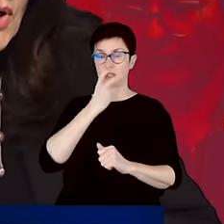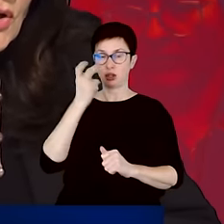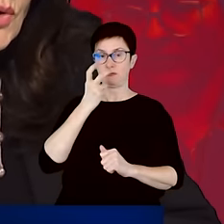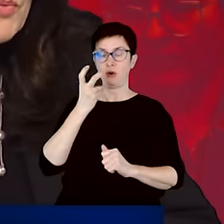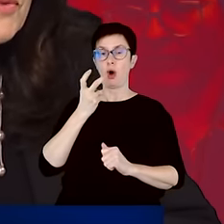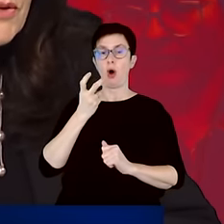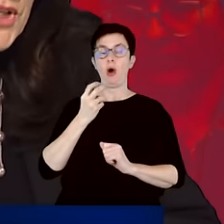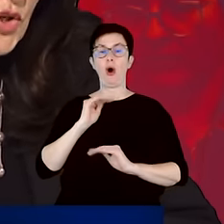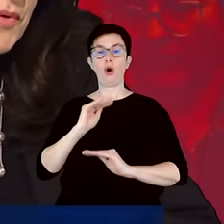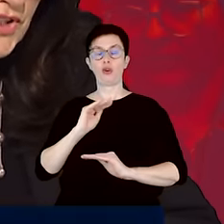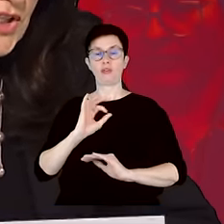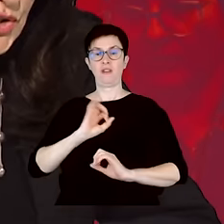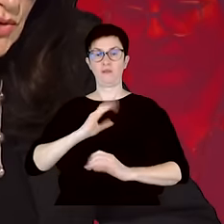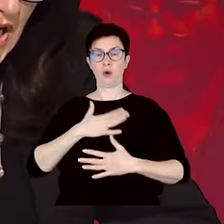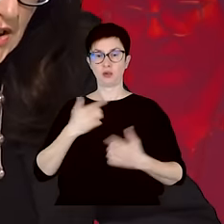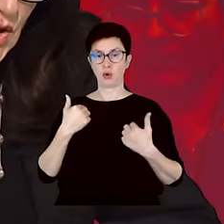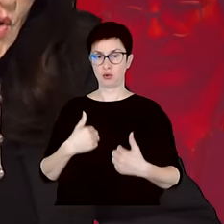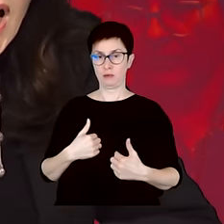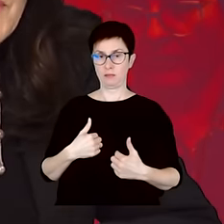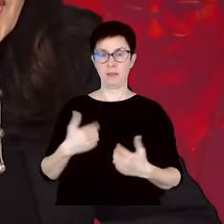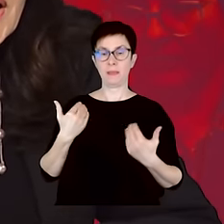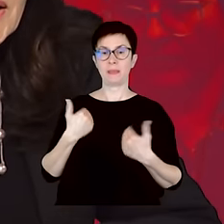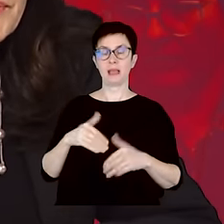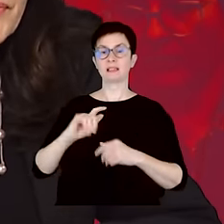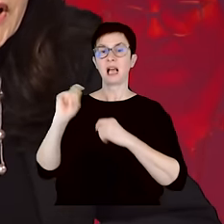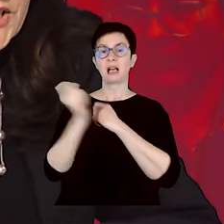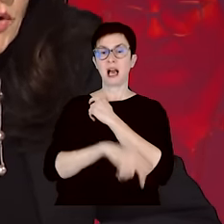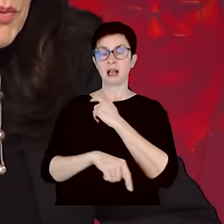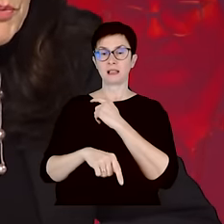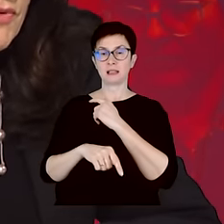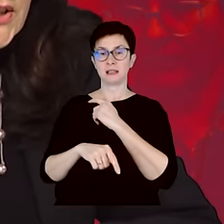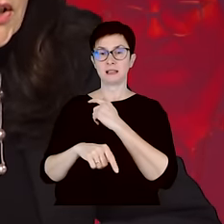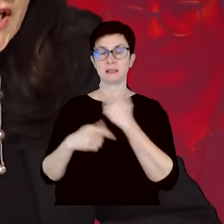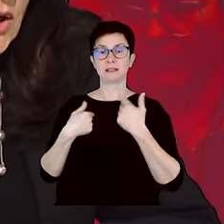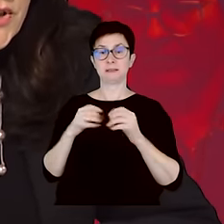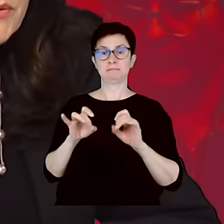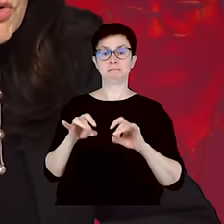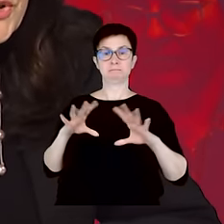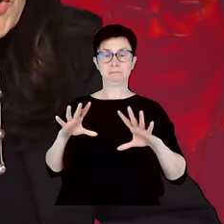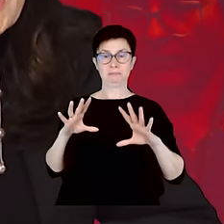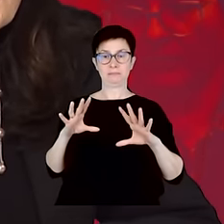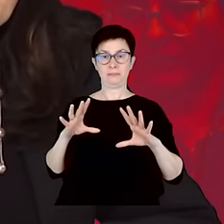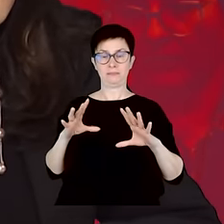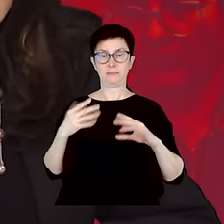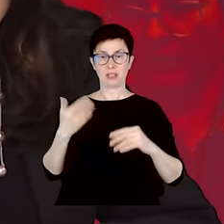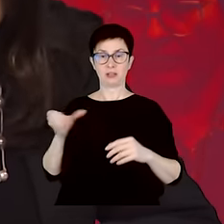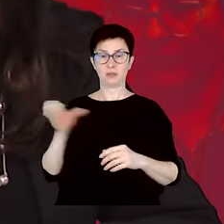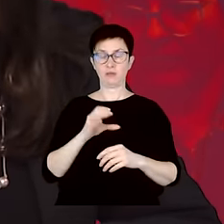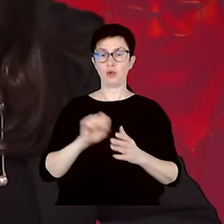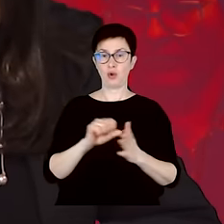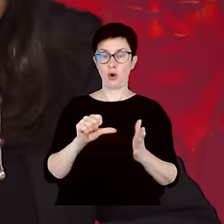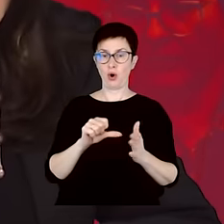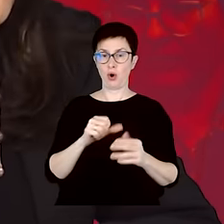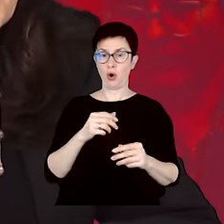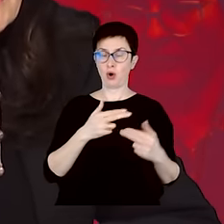osoby, ochroną przed odpowiedzialnością karną, i chciałby być powołane do takiej komisji, możemy mieć do czynienia z